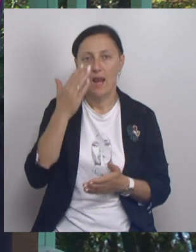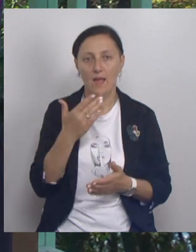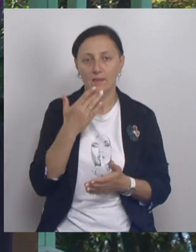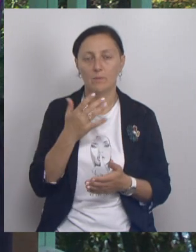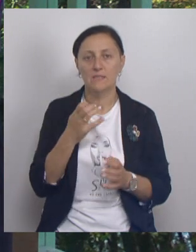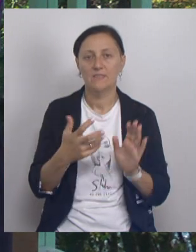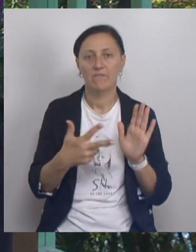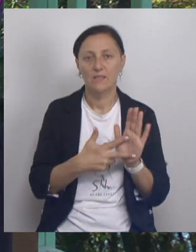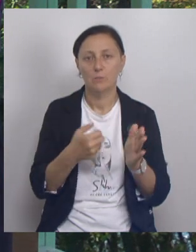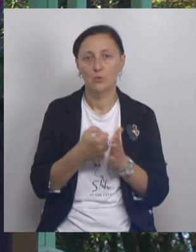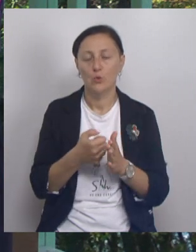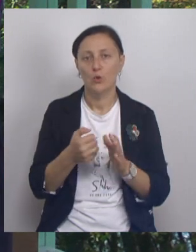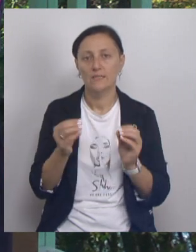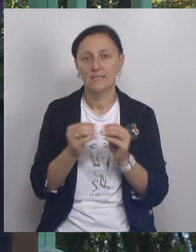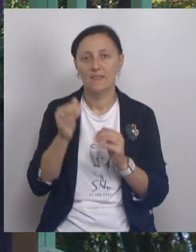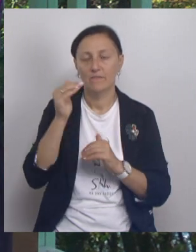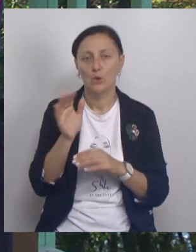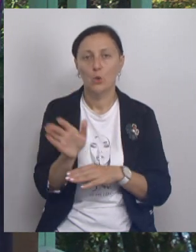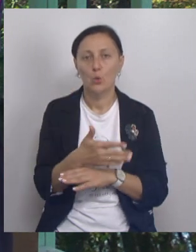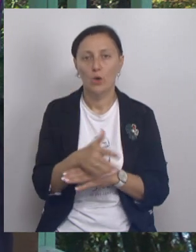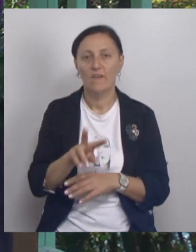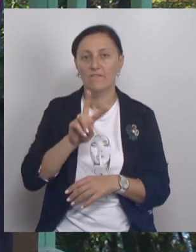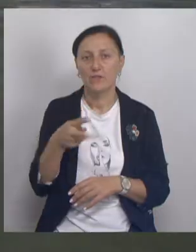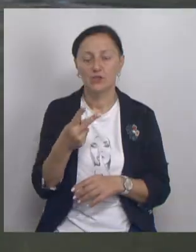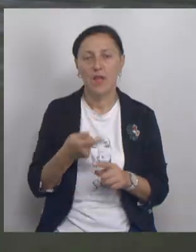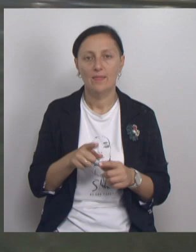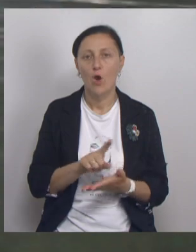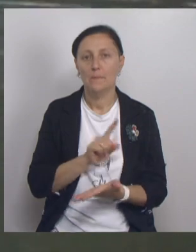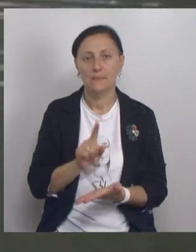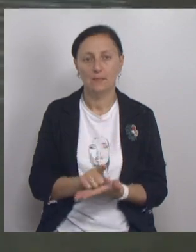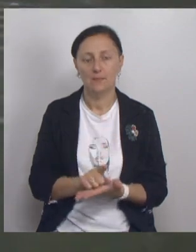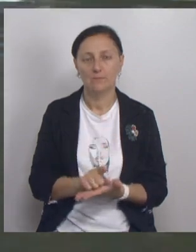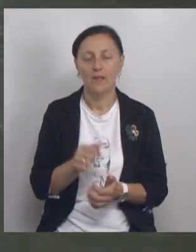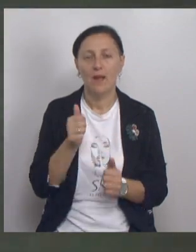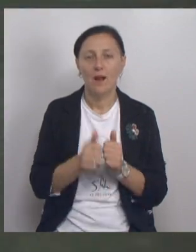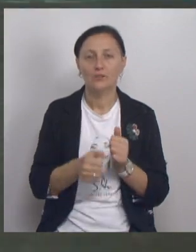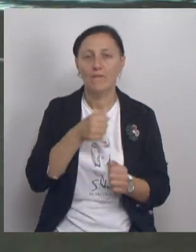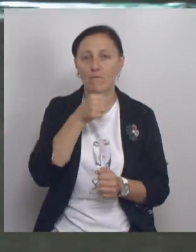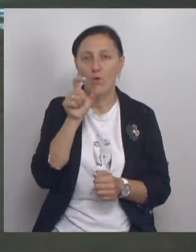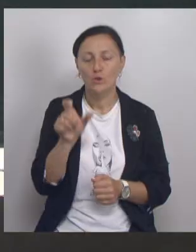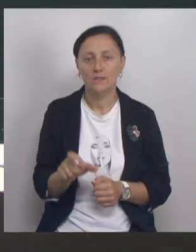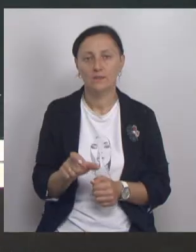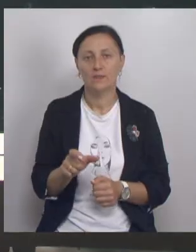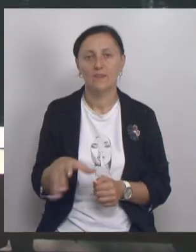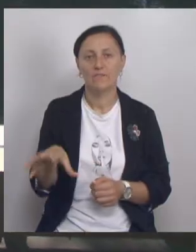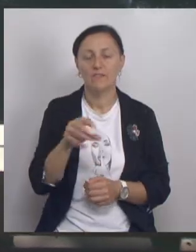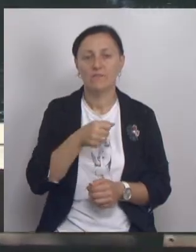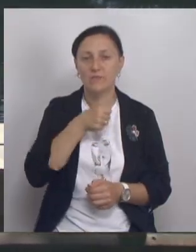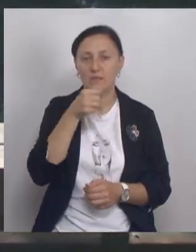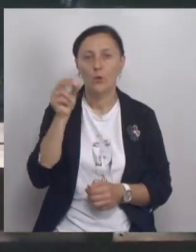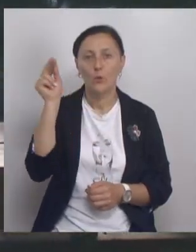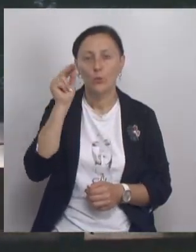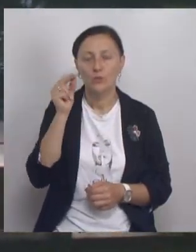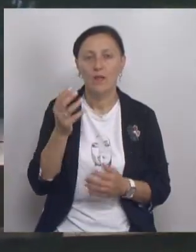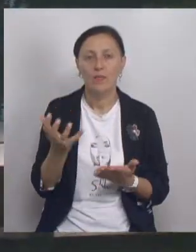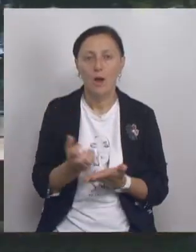мы с 8 до 10 гуляем 2 часа. Это обязательно. Каждый возраст по-своему прекрасен. Мы взрослеем, учимся,